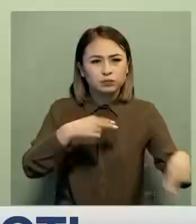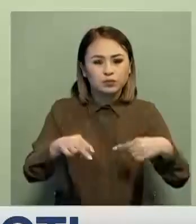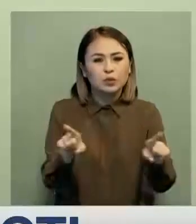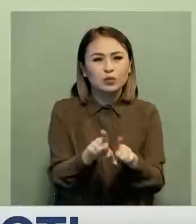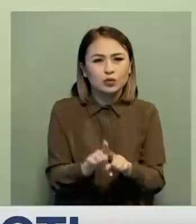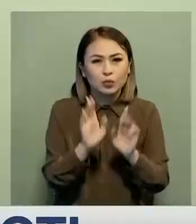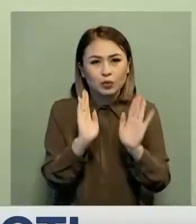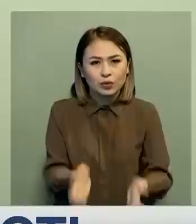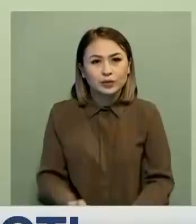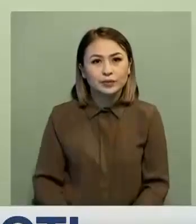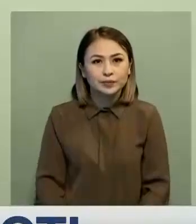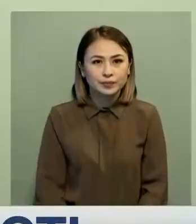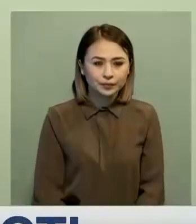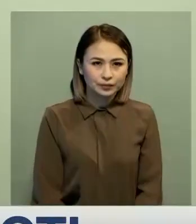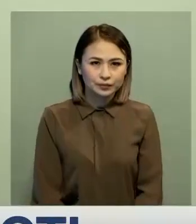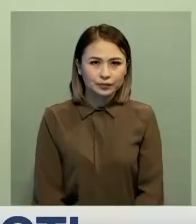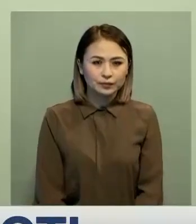келеді.